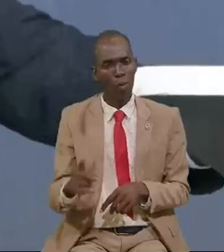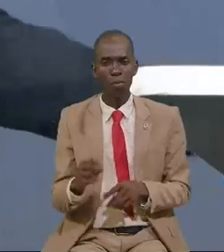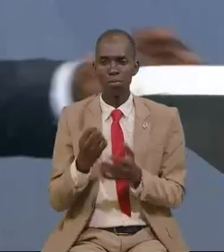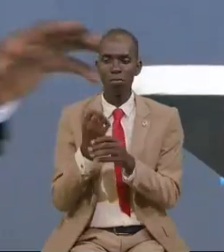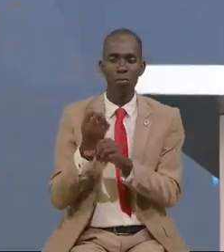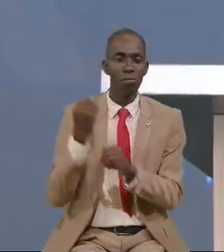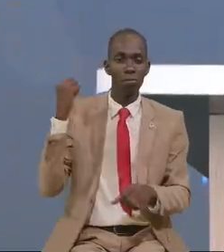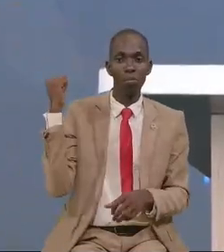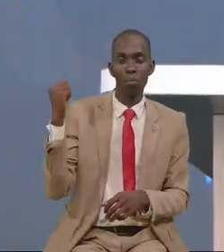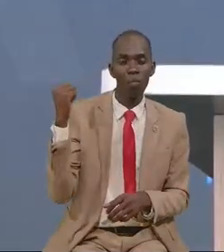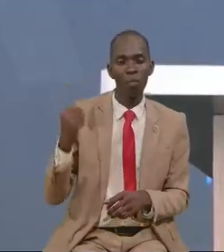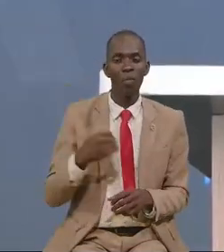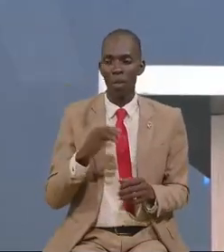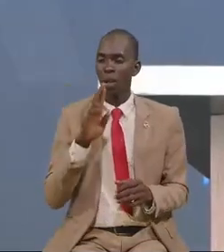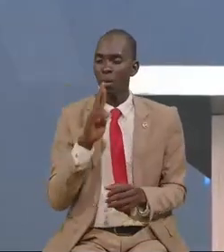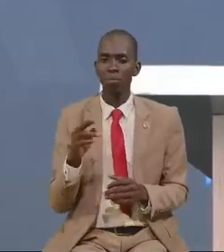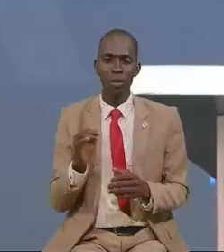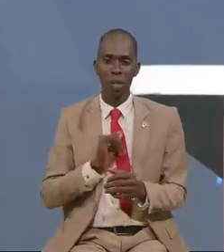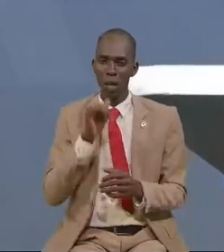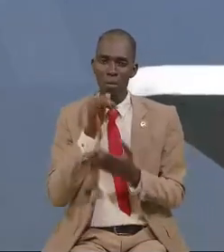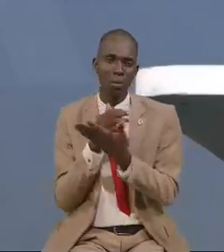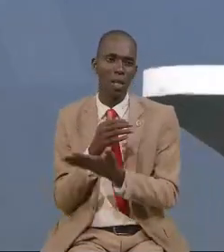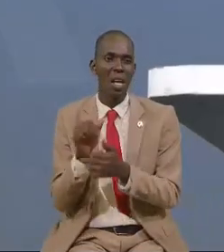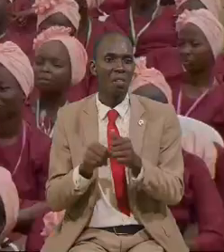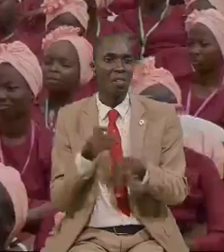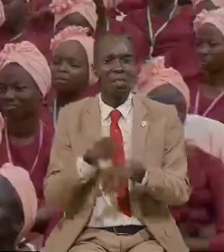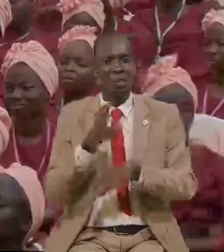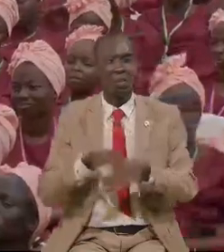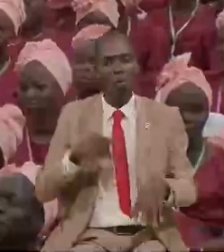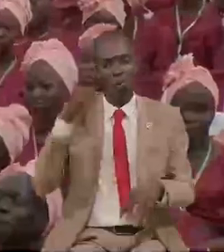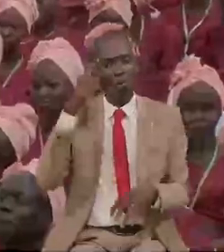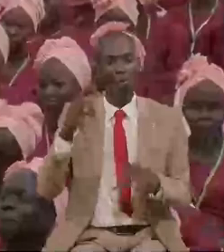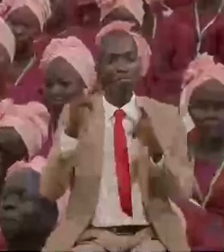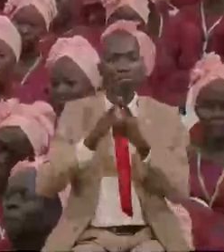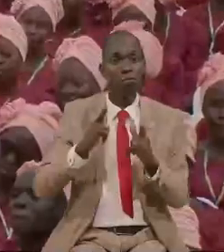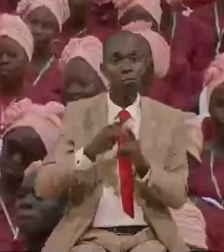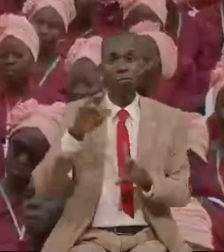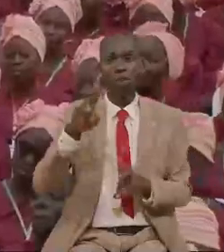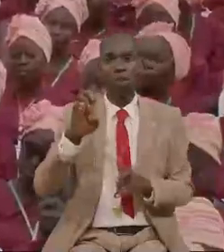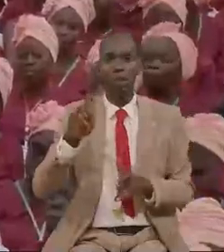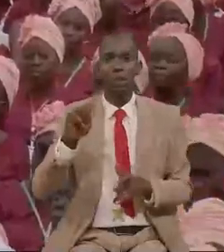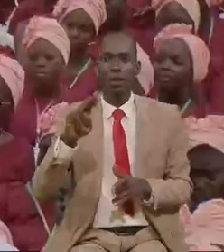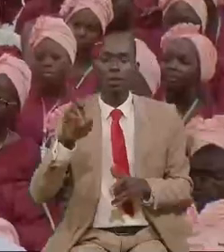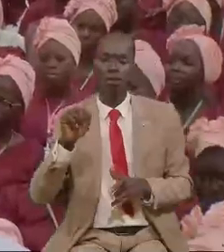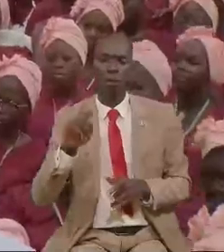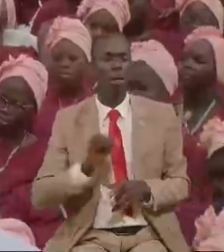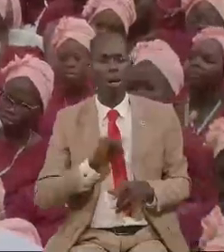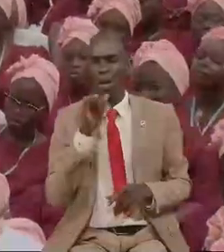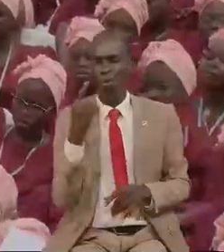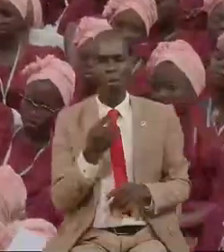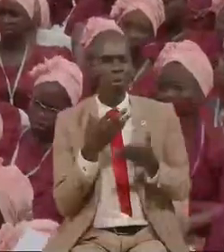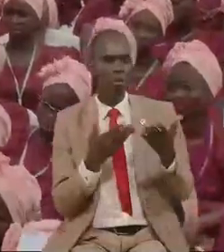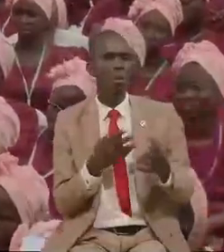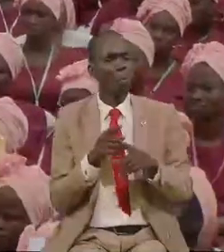fois que vous venez, vous faites les retraites, je suis toujours là. J'ai dit, mais je vois quelque